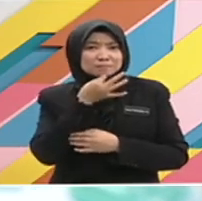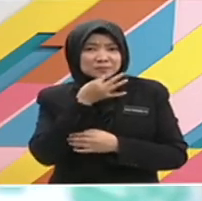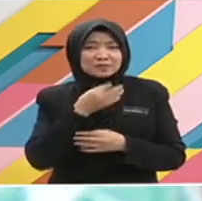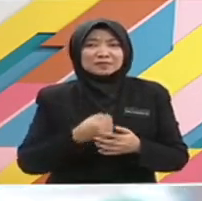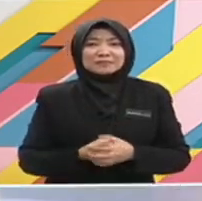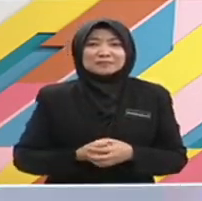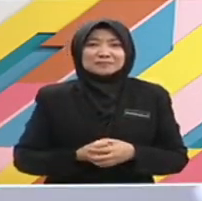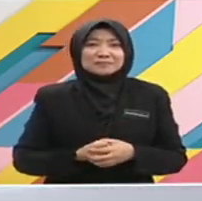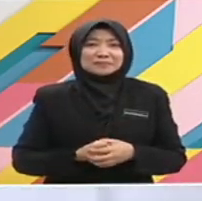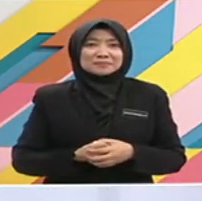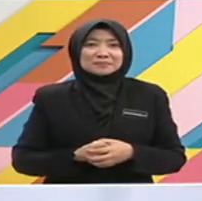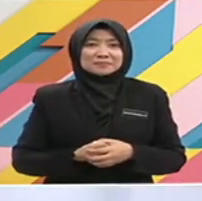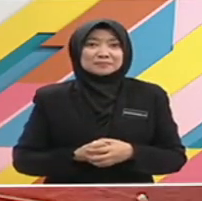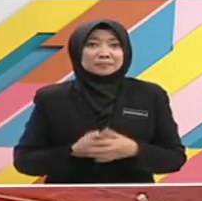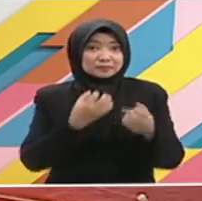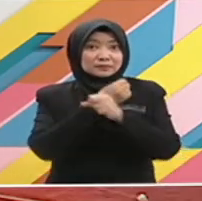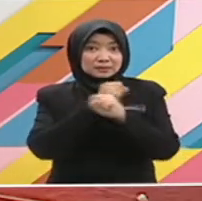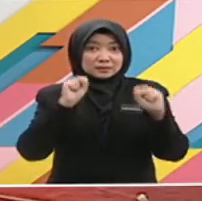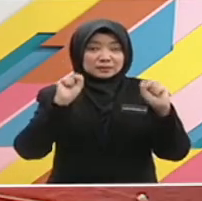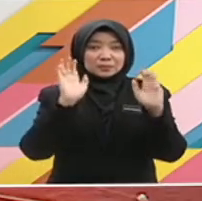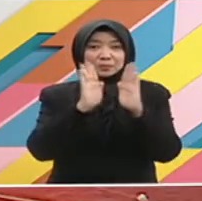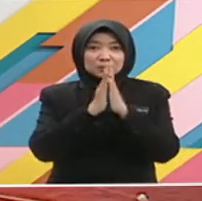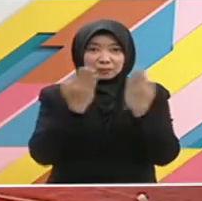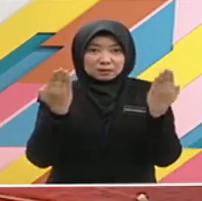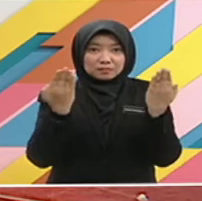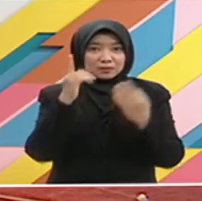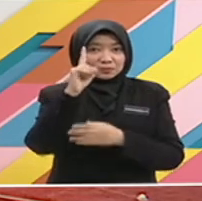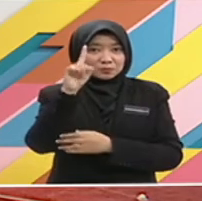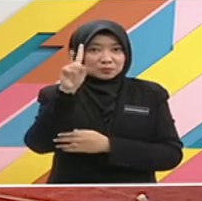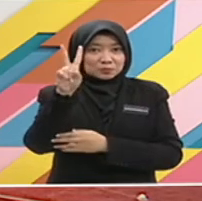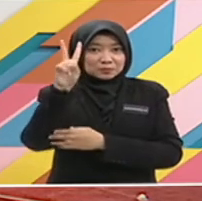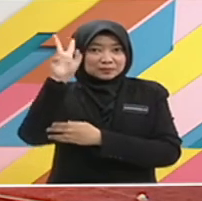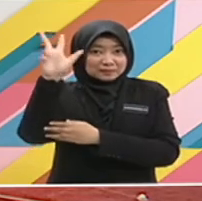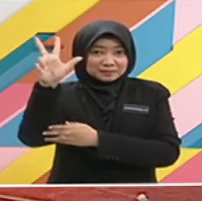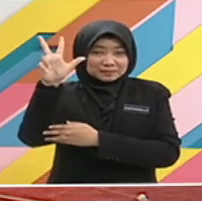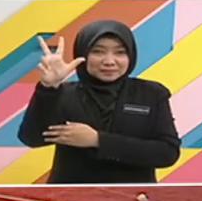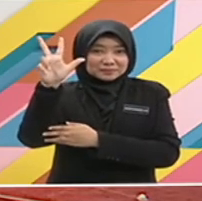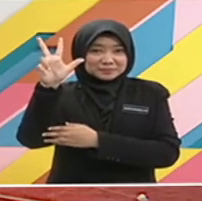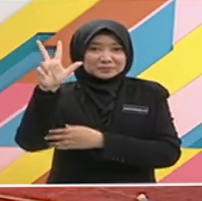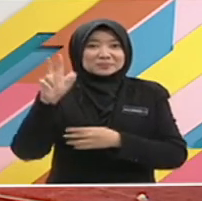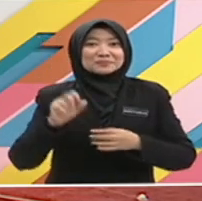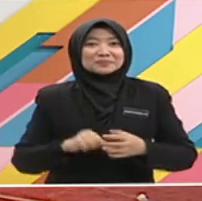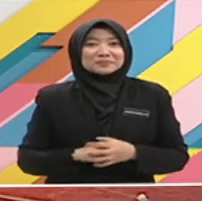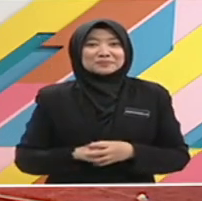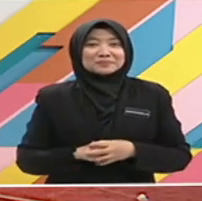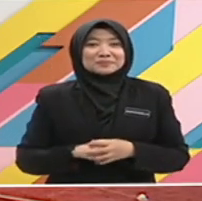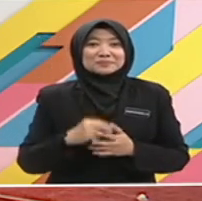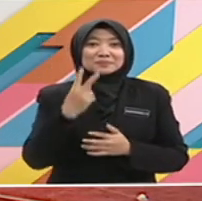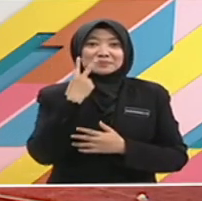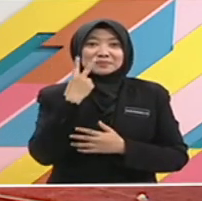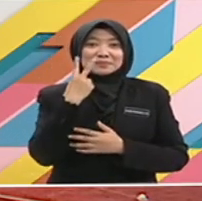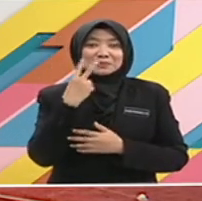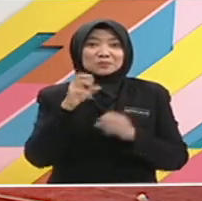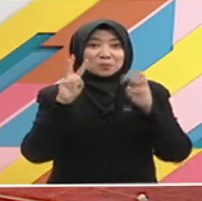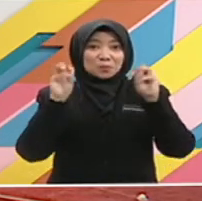Boleh? Saya dah ready cikgu. Boleh kita buka? Satu, dua, tiga. Wah.